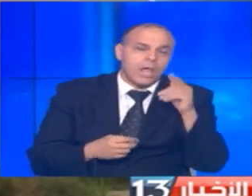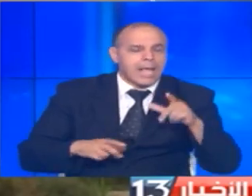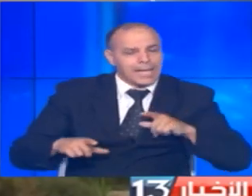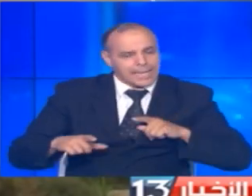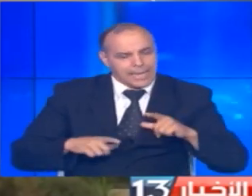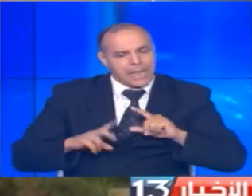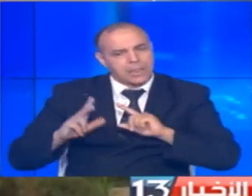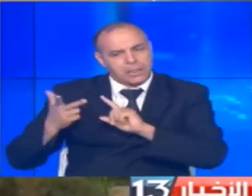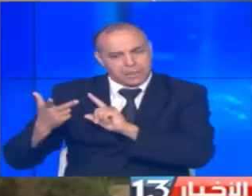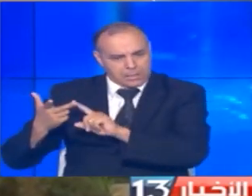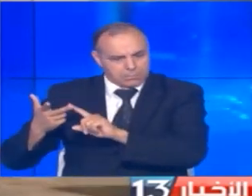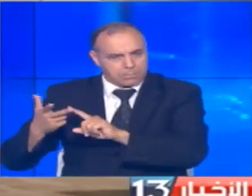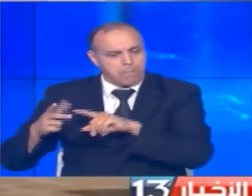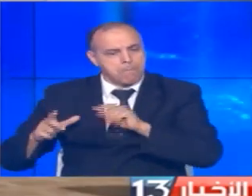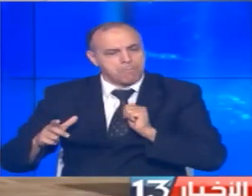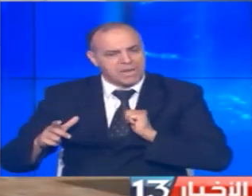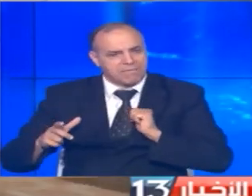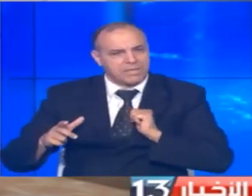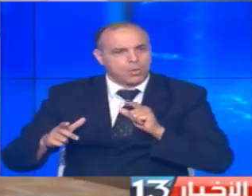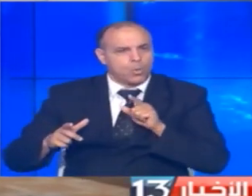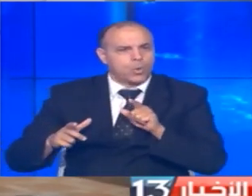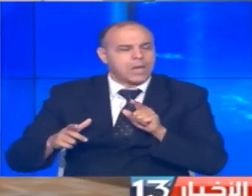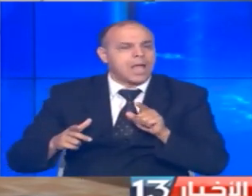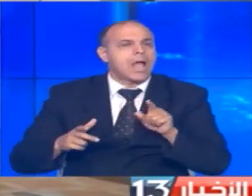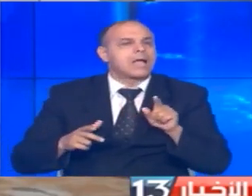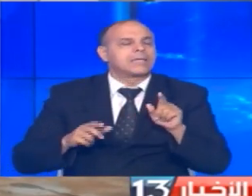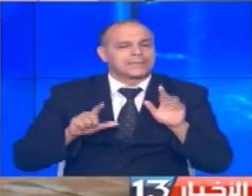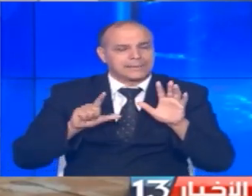مبيت ثالث بسبيتلا لايواء